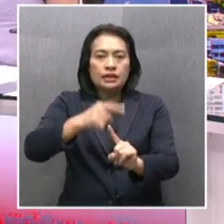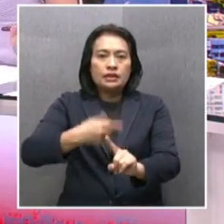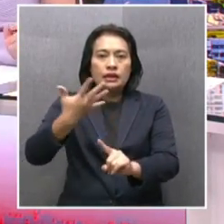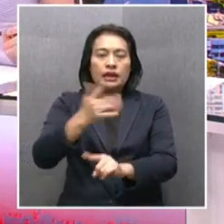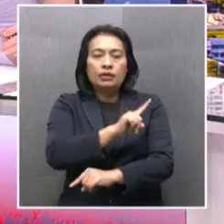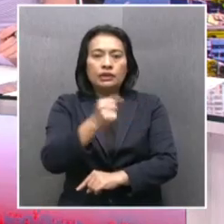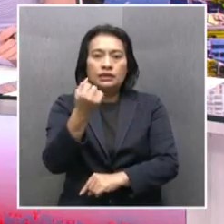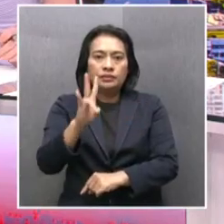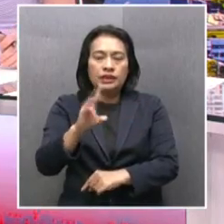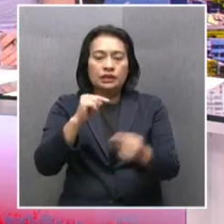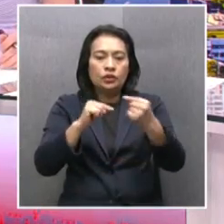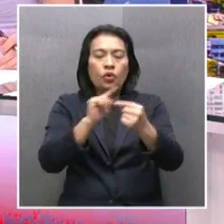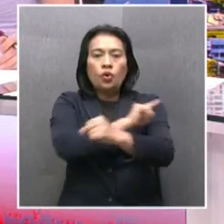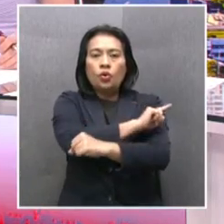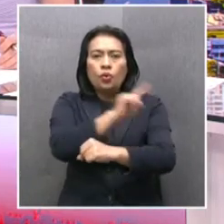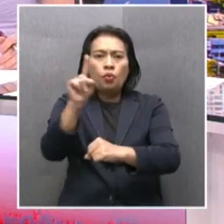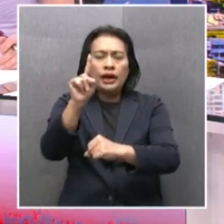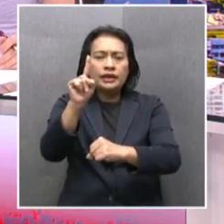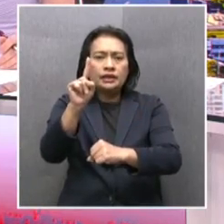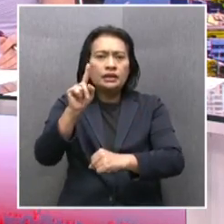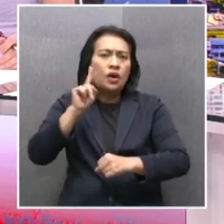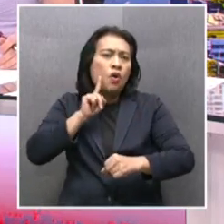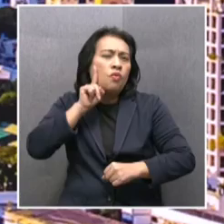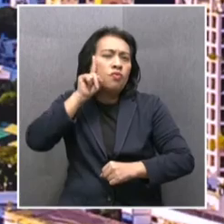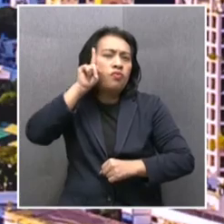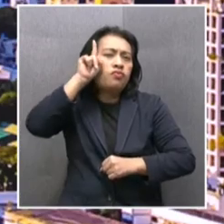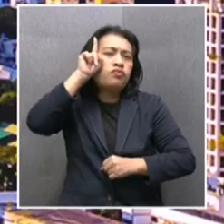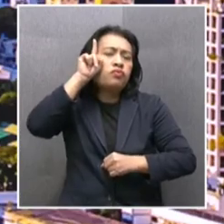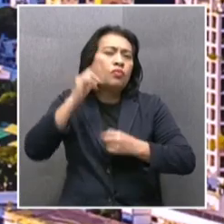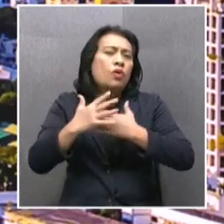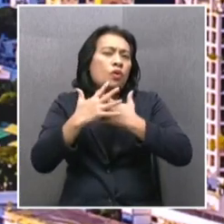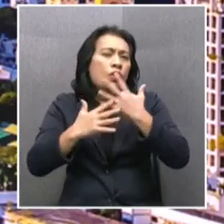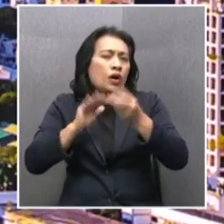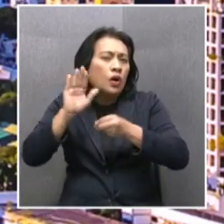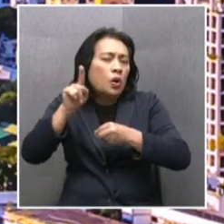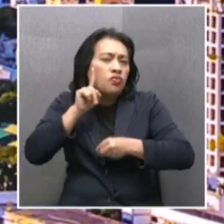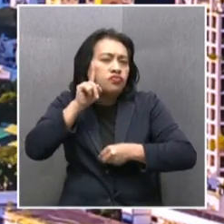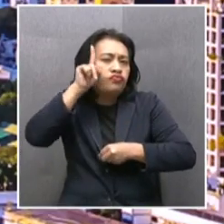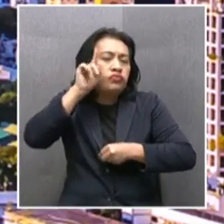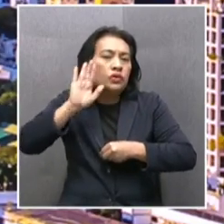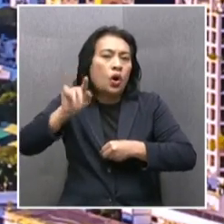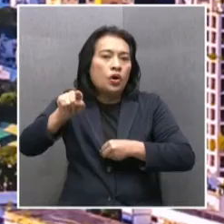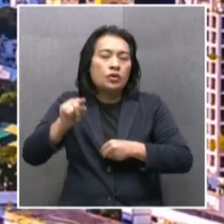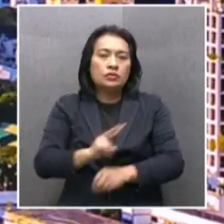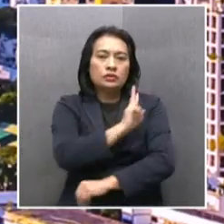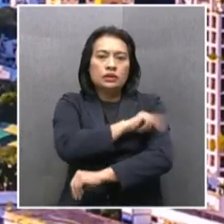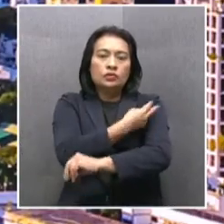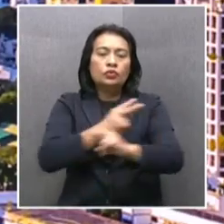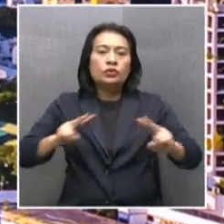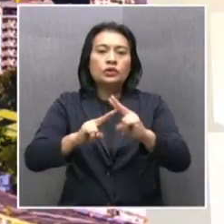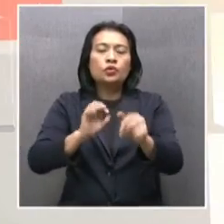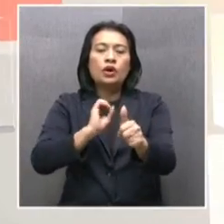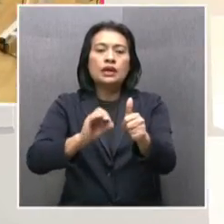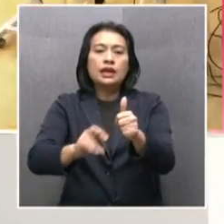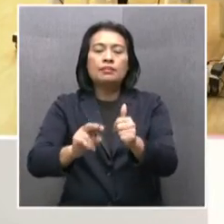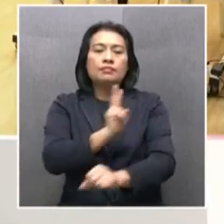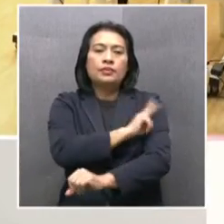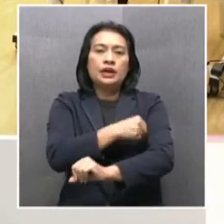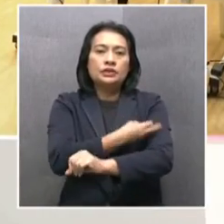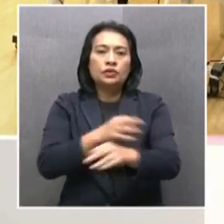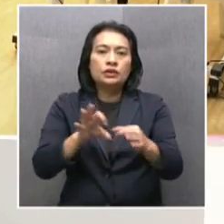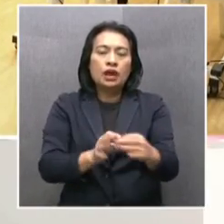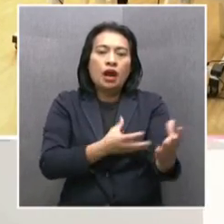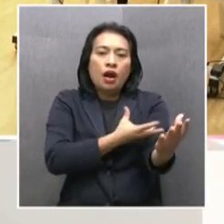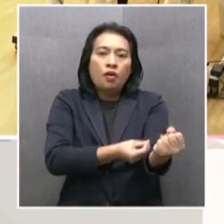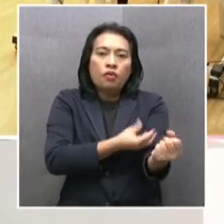กปีค่ะเป็นวันความดันโลหิตสูงโลกนะคะทางกระทรวงสาธารณสุขก็แนะนำประชาชนนะคะว่าควรที่จะตรวจวัดความดัน